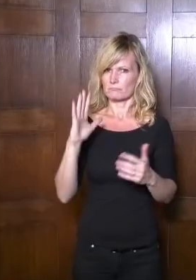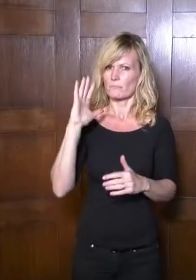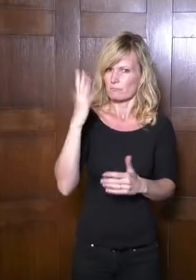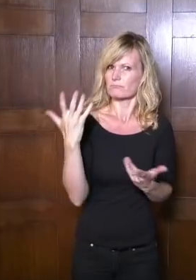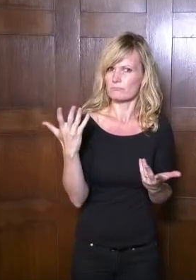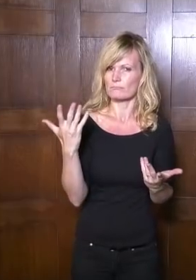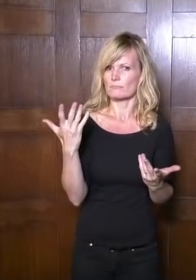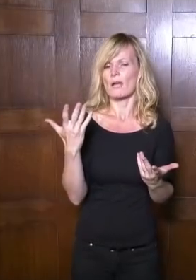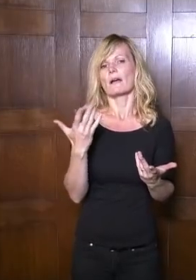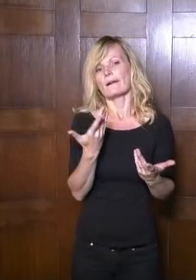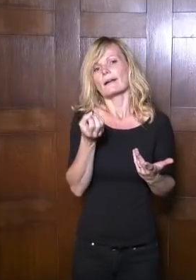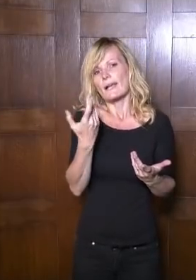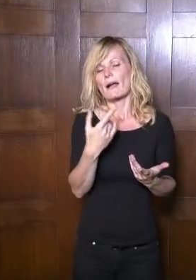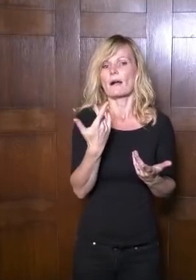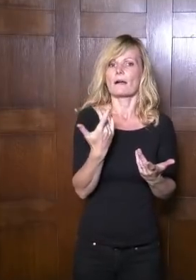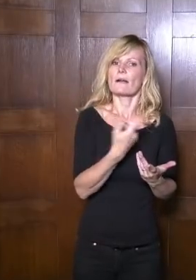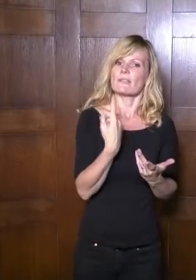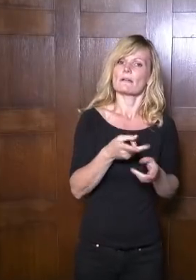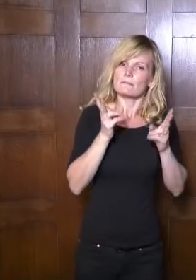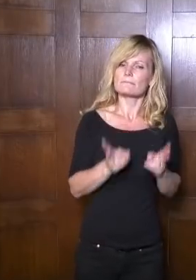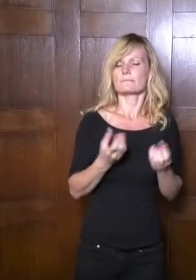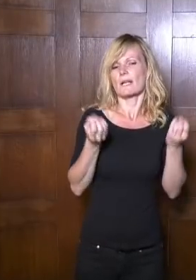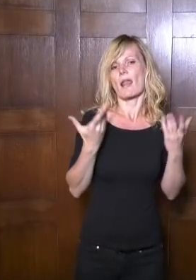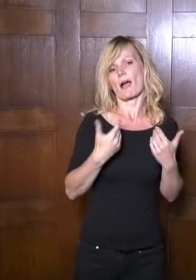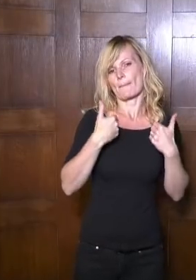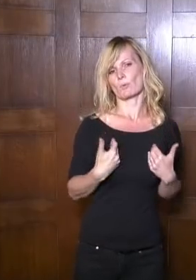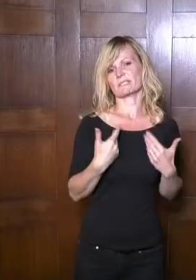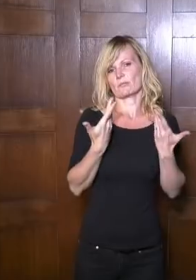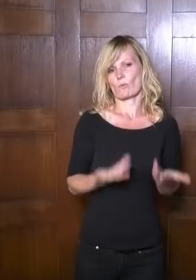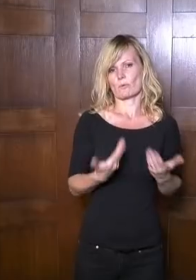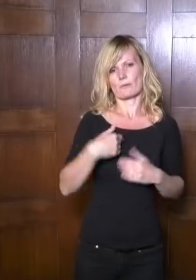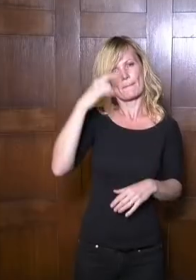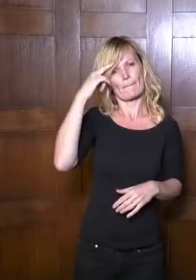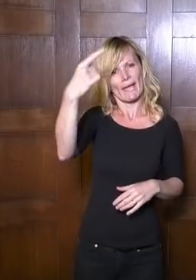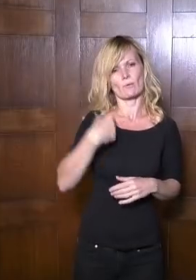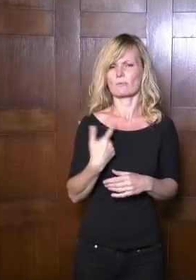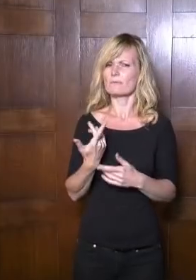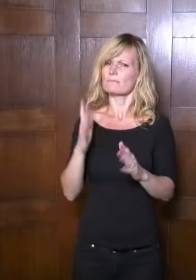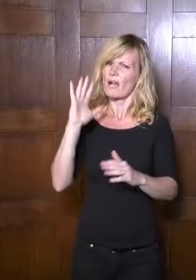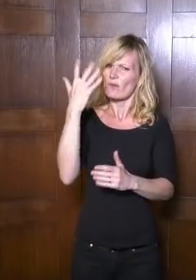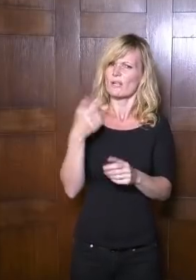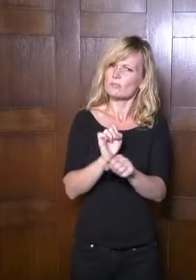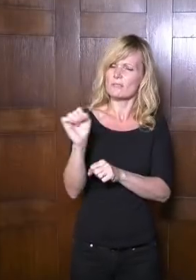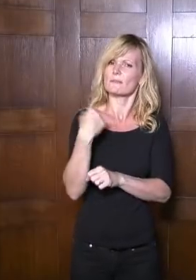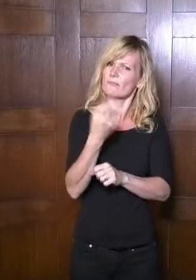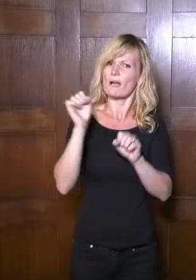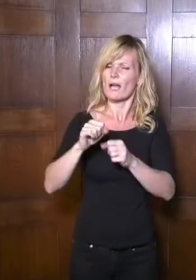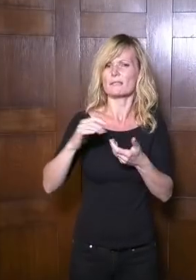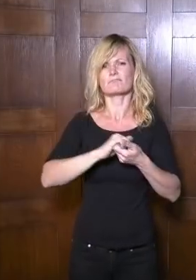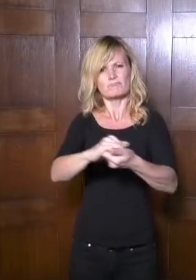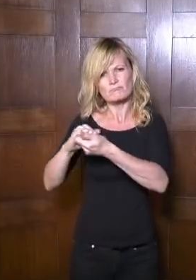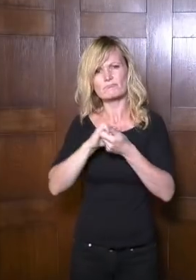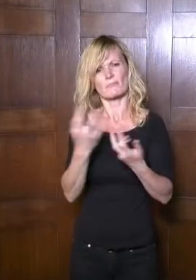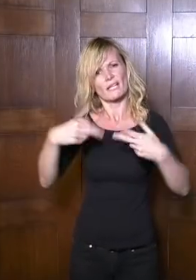dezidiert klare Position haben, immer miteinander sprechen konnten, immer miteinander